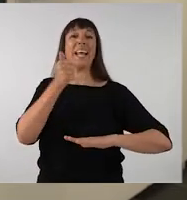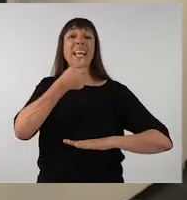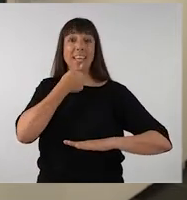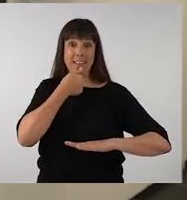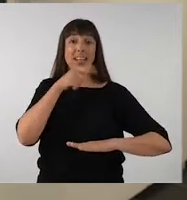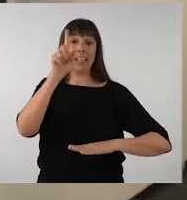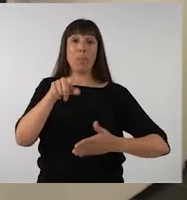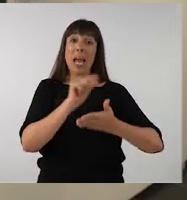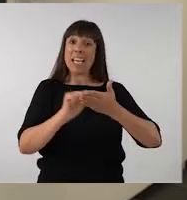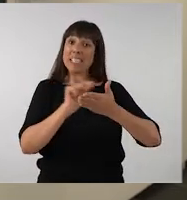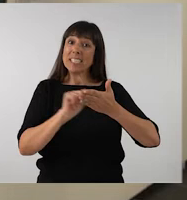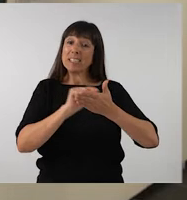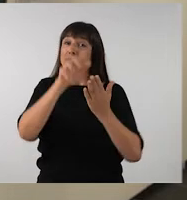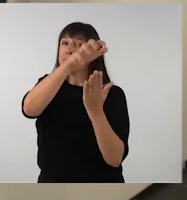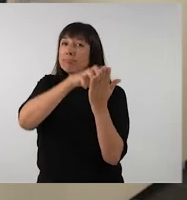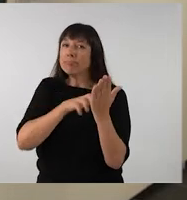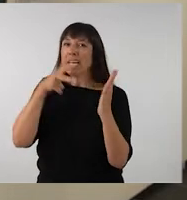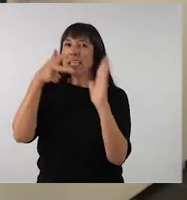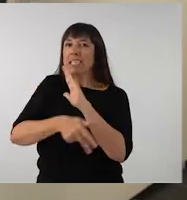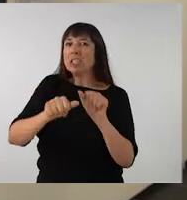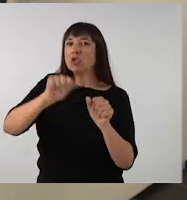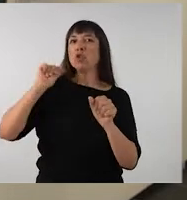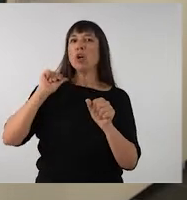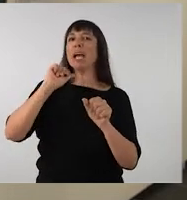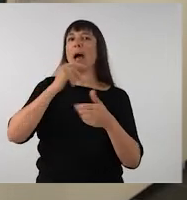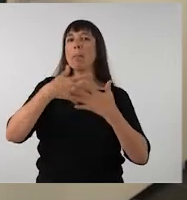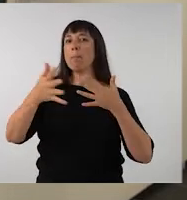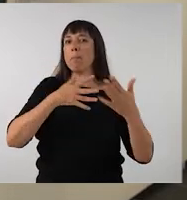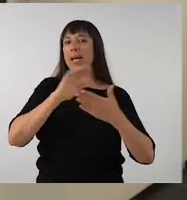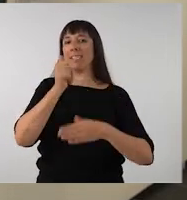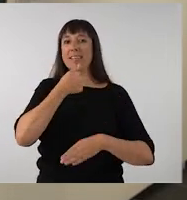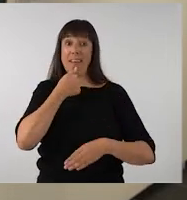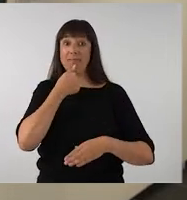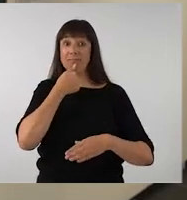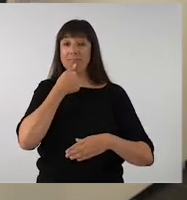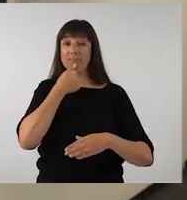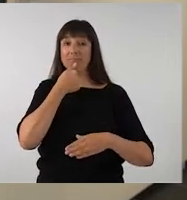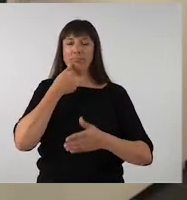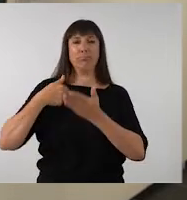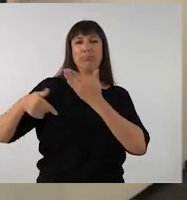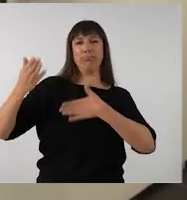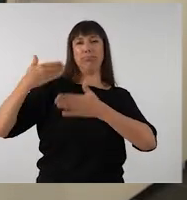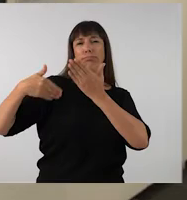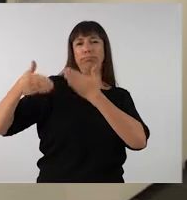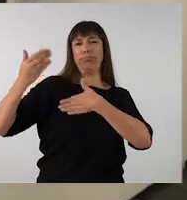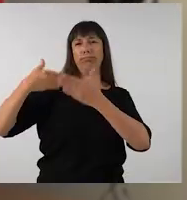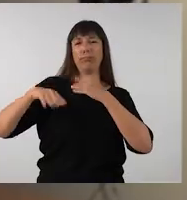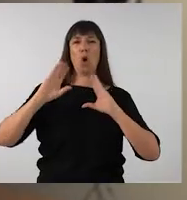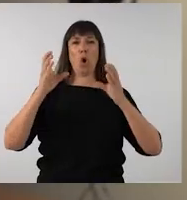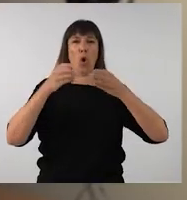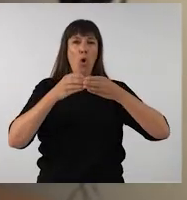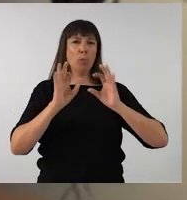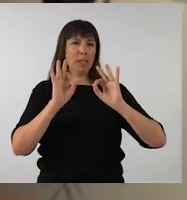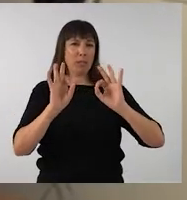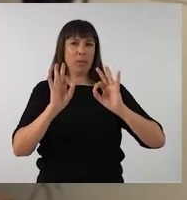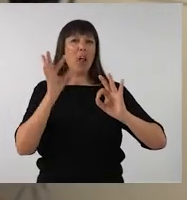no? qui té el control, qui pot tenir una autoritat i també qui pot escriure uns relats, no? Qui pot escriure la història. Durant molt